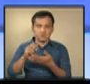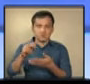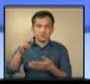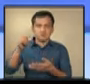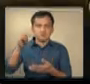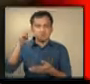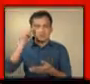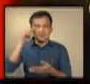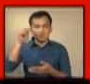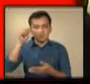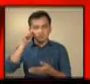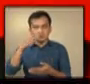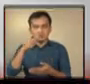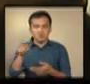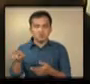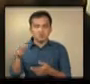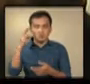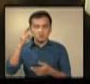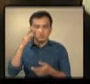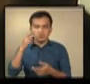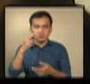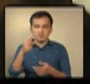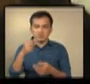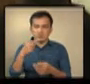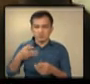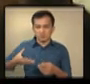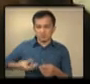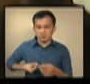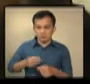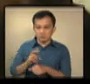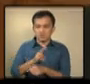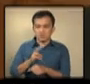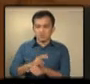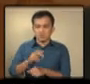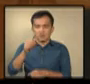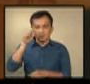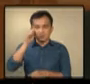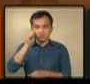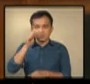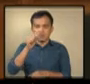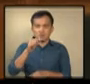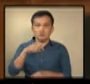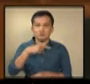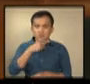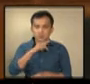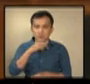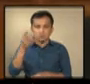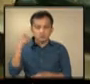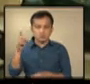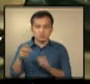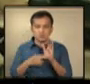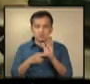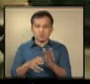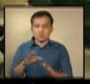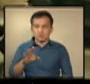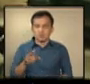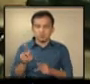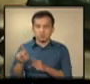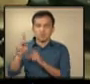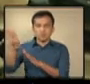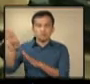Acosta. Nagugat ito sa maanumalya umanong paggamit ni Acosta sa kanyang pork barrel noong siya pa ang kinatawan ng bukid